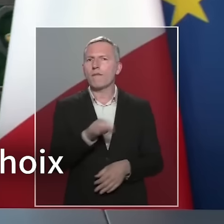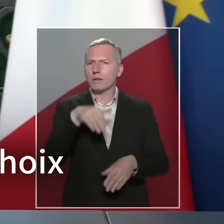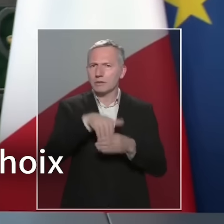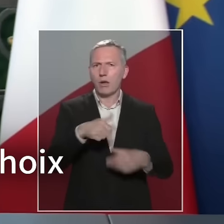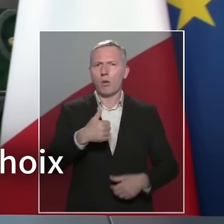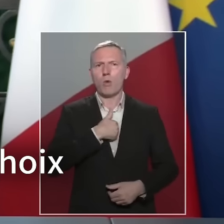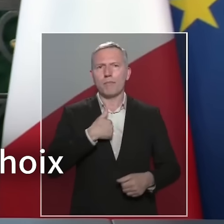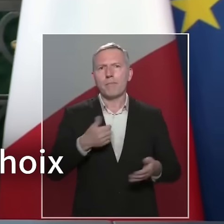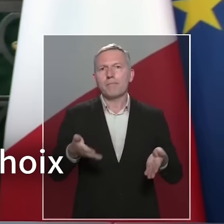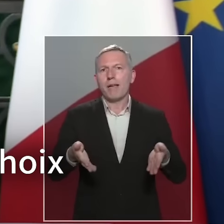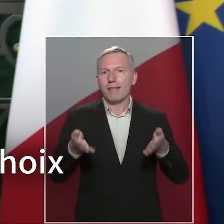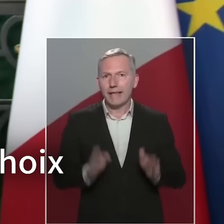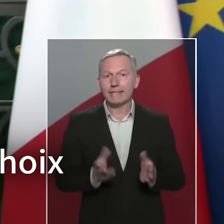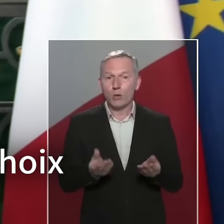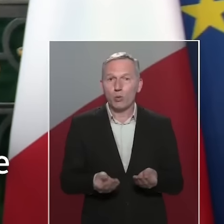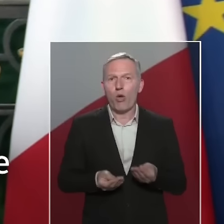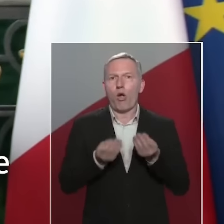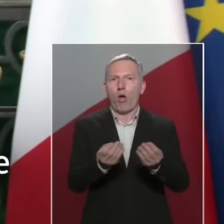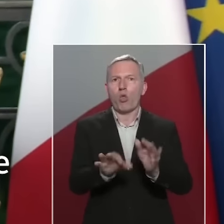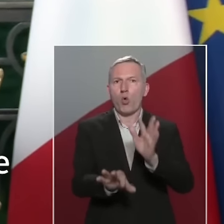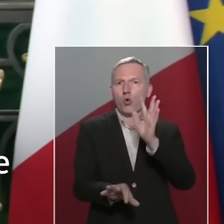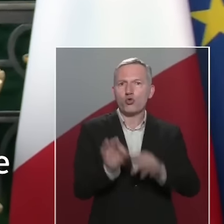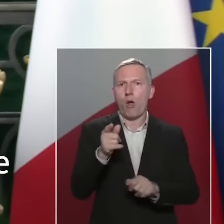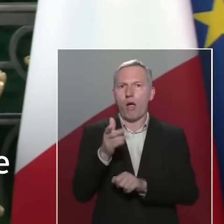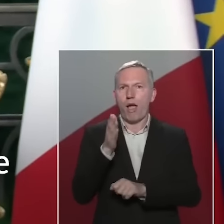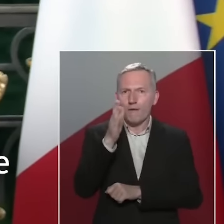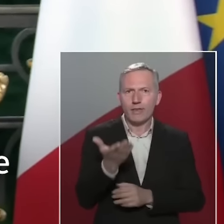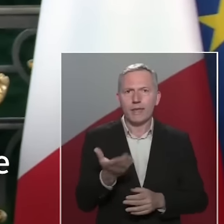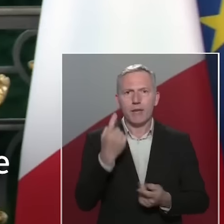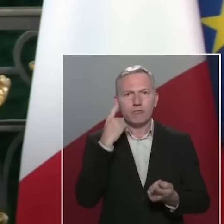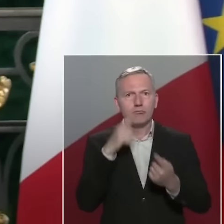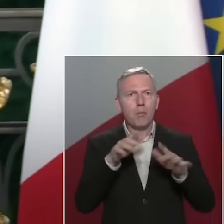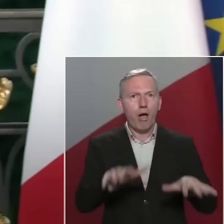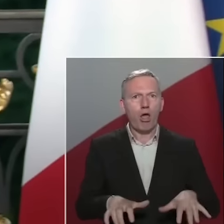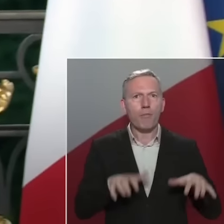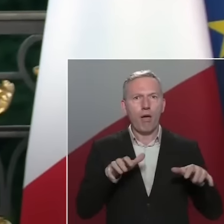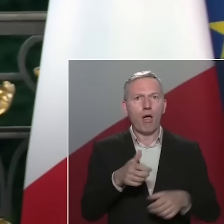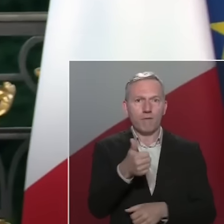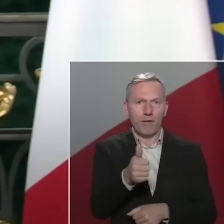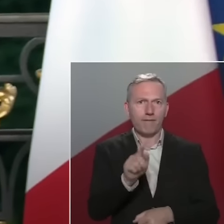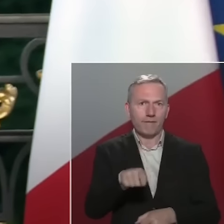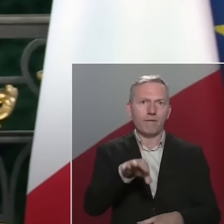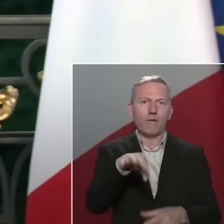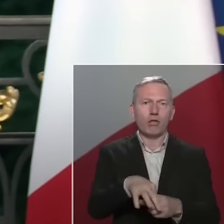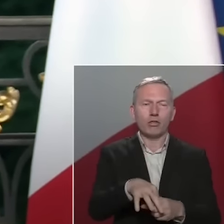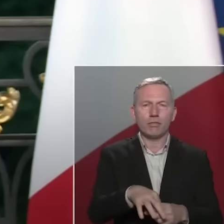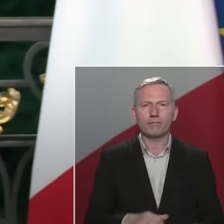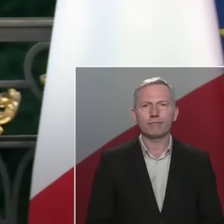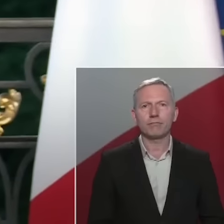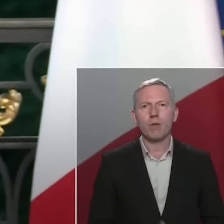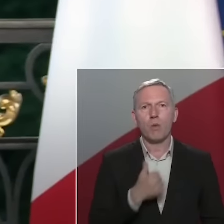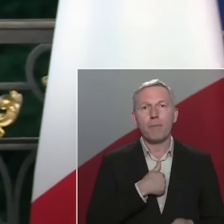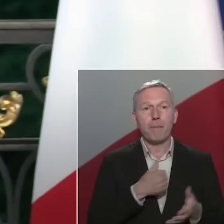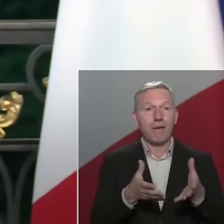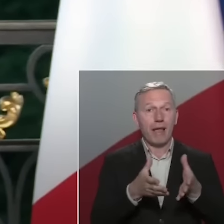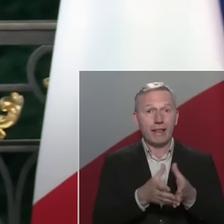J'ai décidé de vous redonner le choix de notre avenir parlementaire par le vote. Je dissous